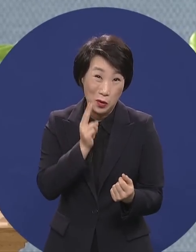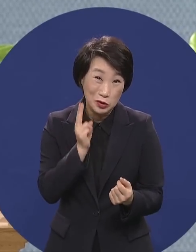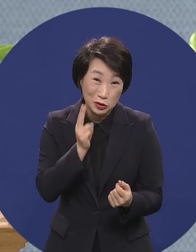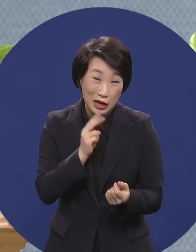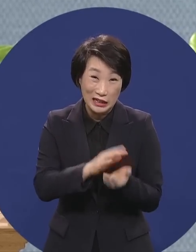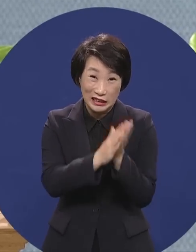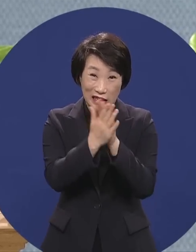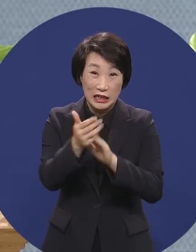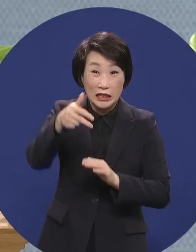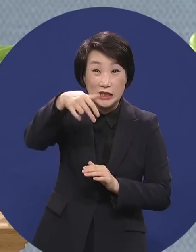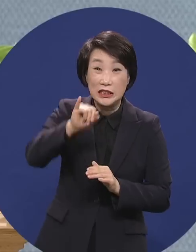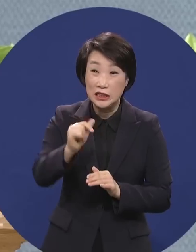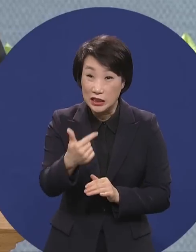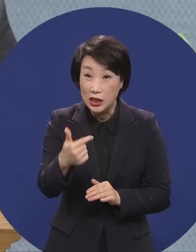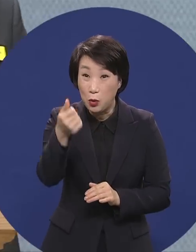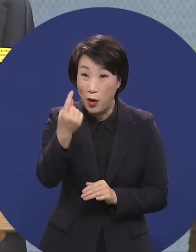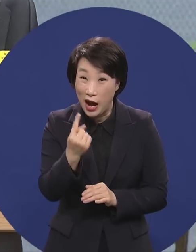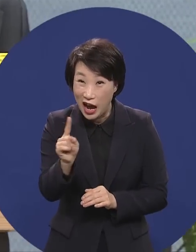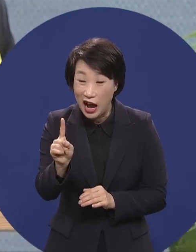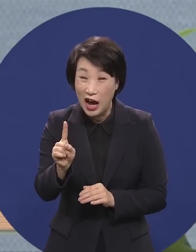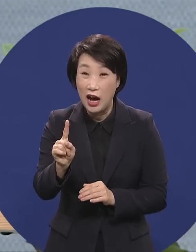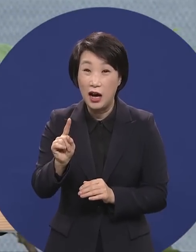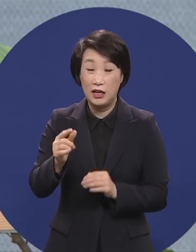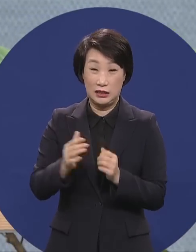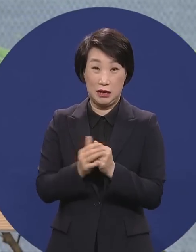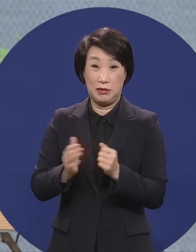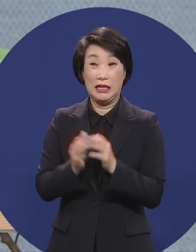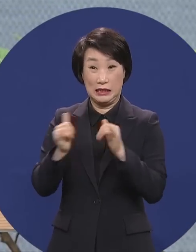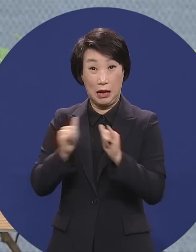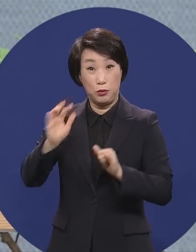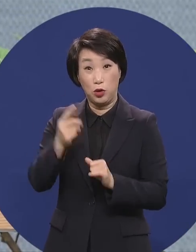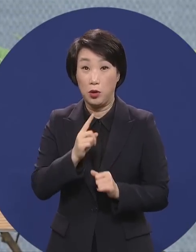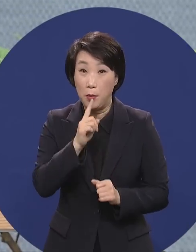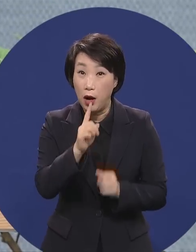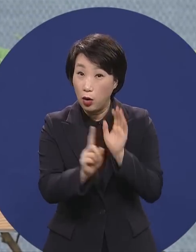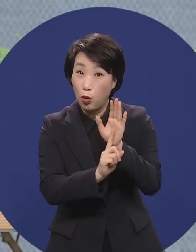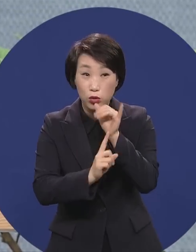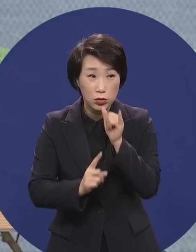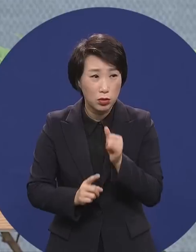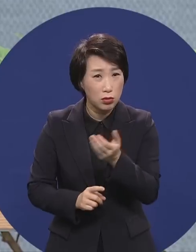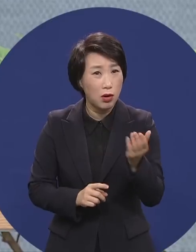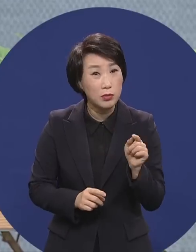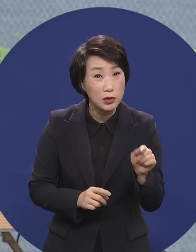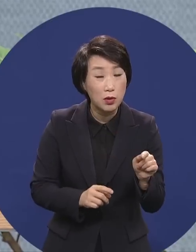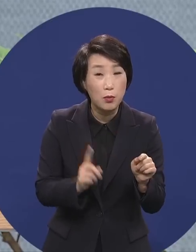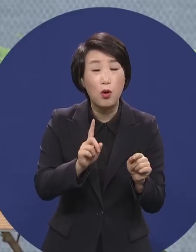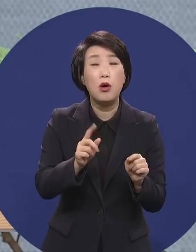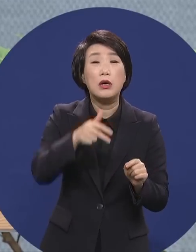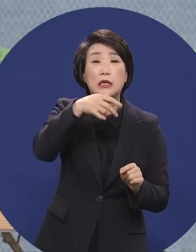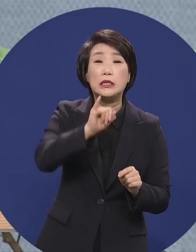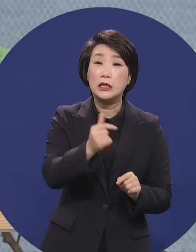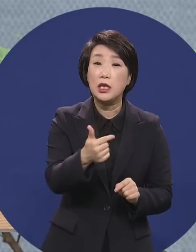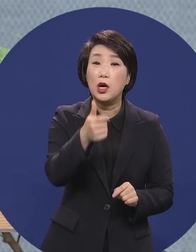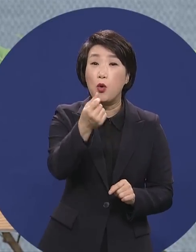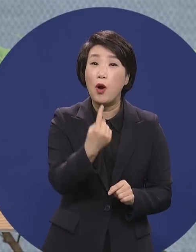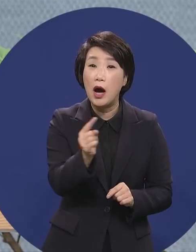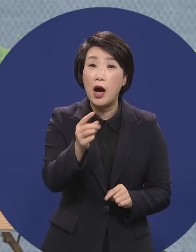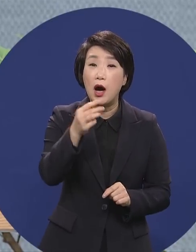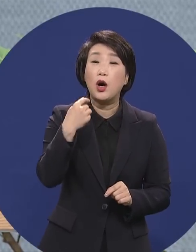원숭이가 진화되어서 사람이 됐어. 이것은 진화론을 주장하기